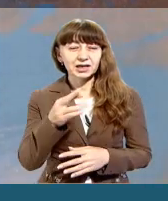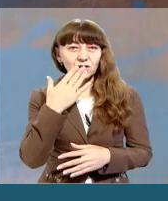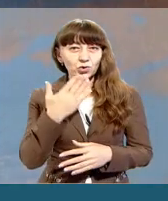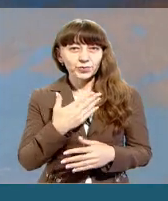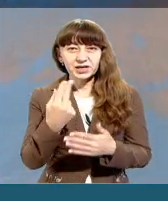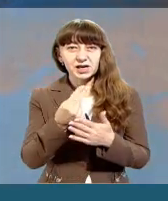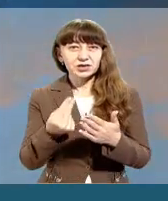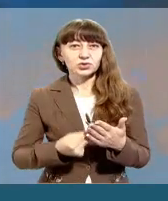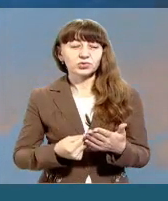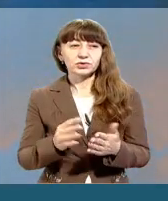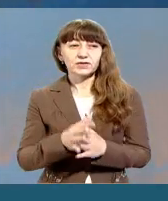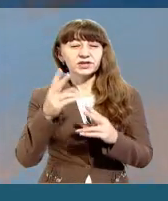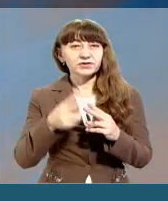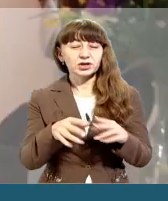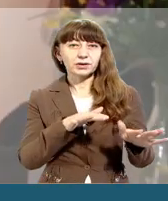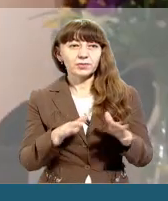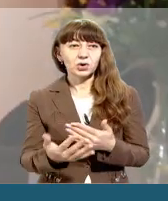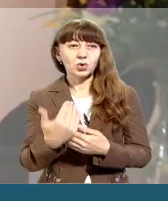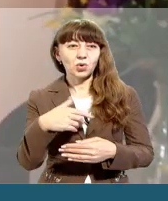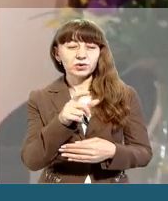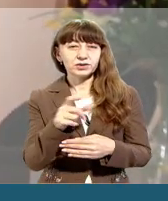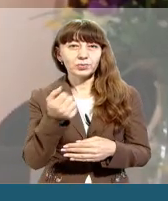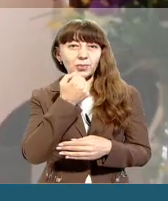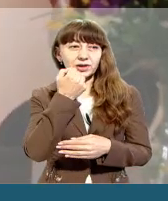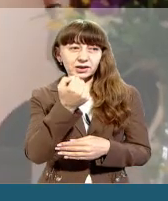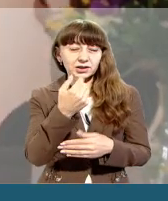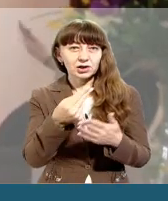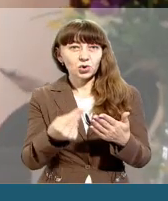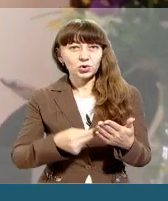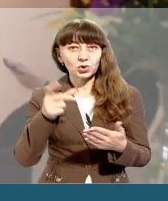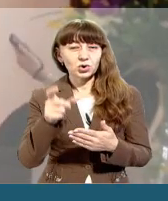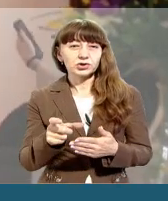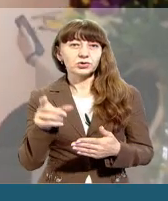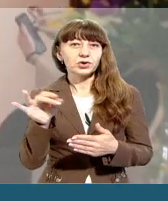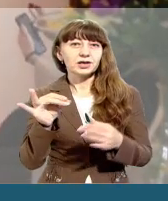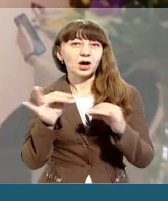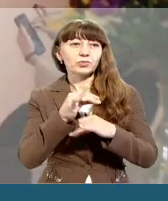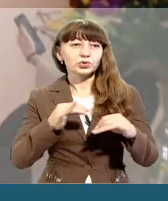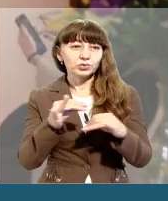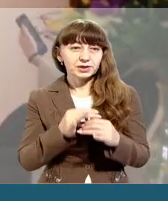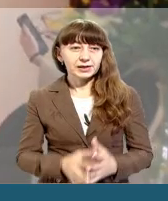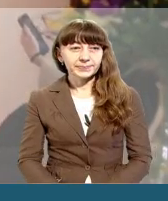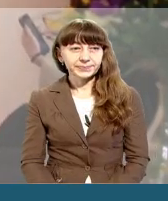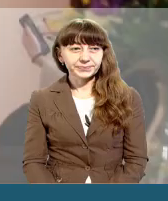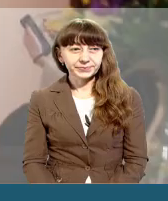суретшіге ризашылығын білдіріп, туындылардың мән-мағынасын талқылады. Рахат Сейтхан, Руслан Жабаев, Қостанай, телеарнасы.